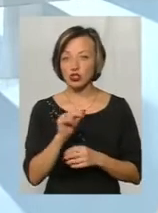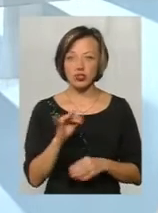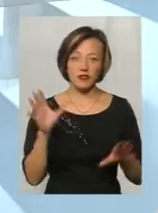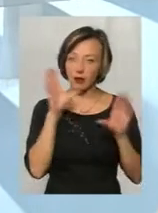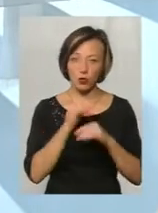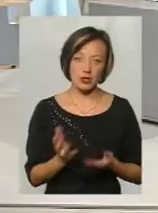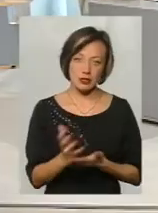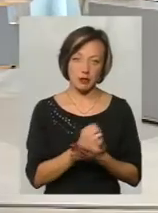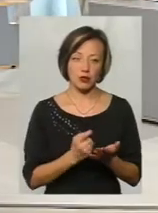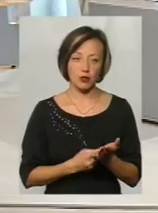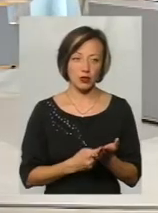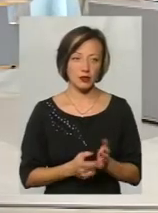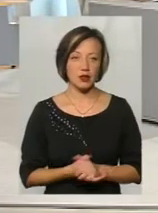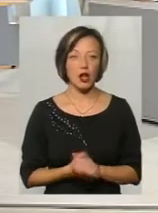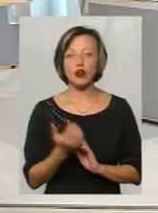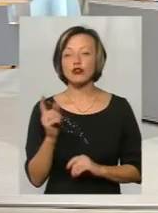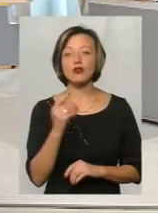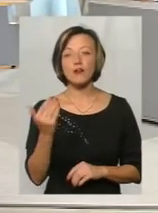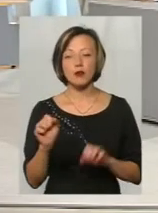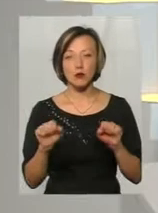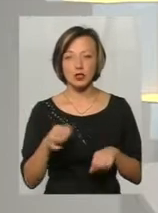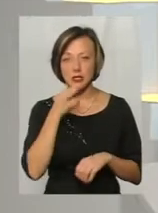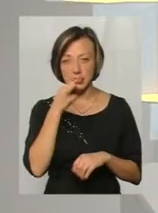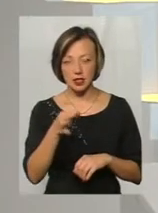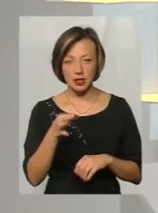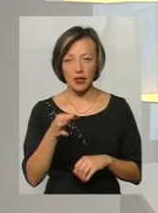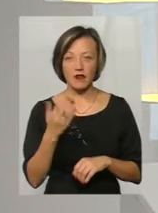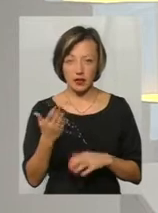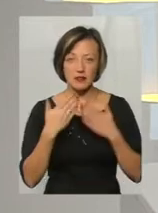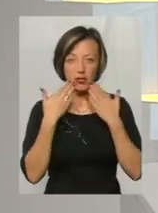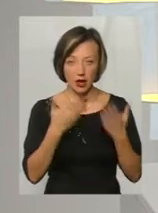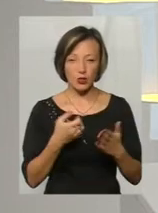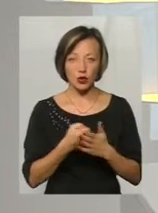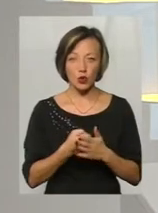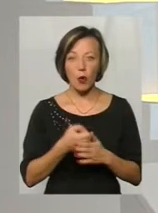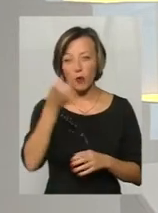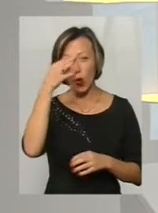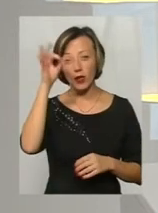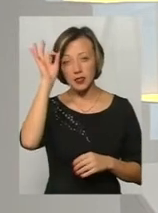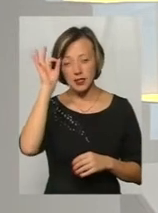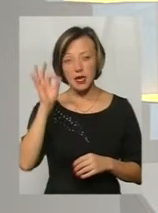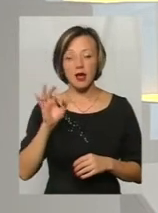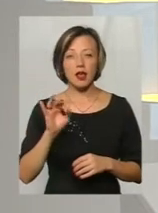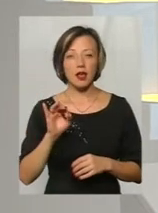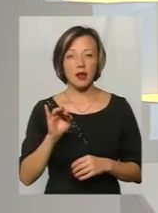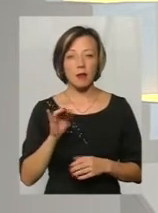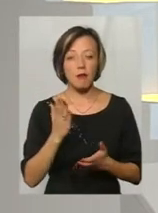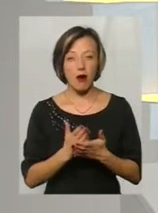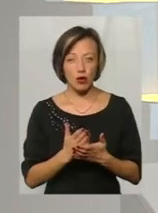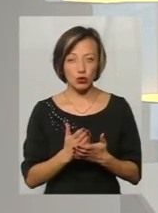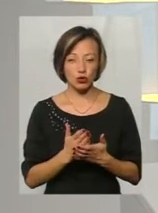зібрати доказів. Дякую, пане Кирил. Що ви можете сказати з цього приводу? Ви звертались до правоохоронних органів,